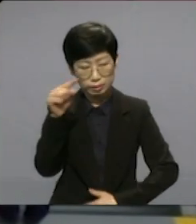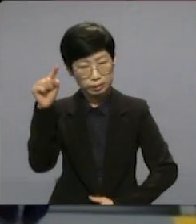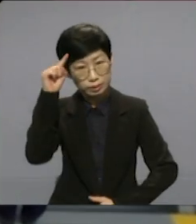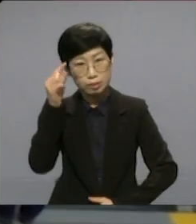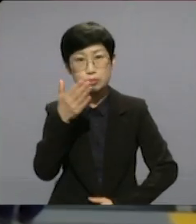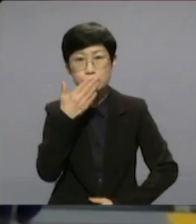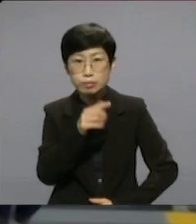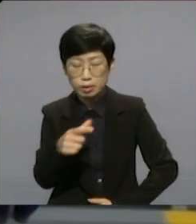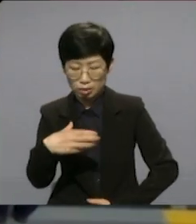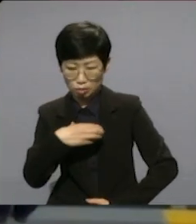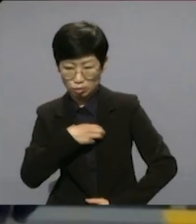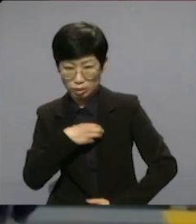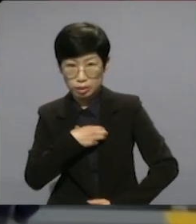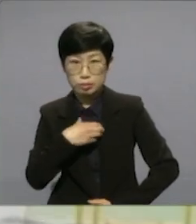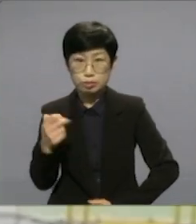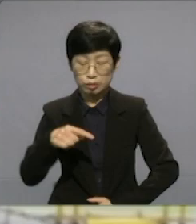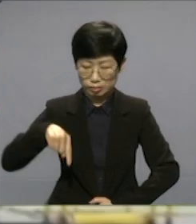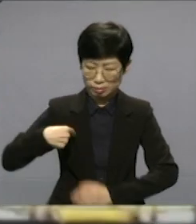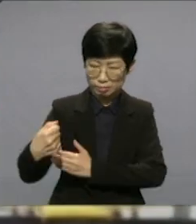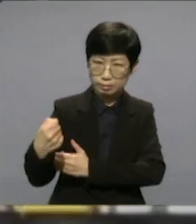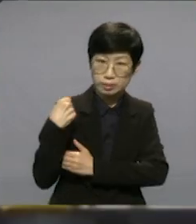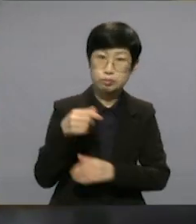위기와 자국 시장의 영향력을 이용해